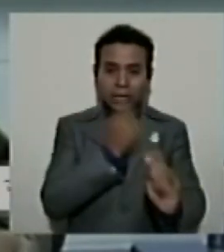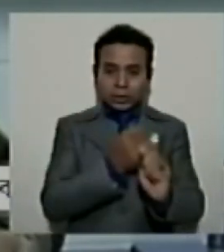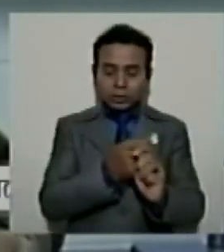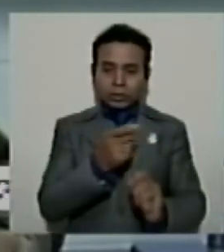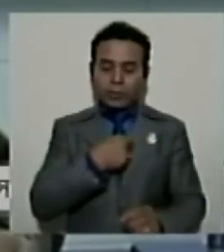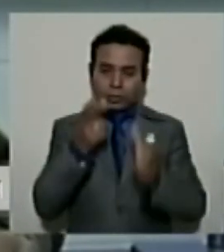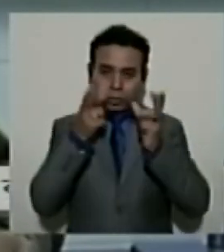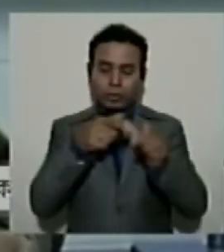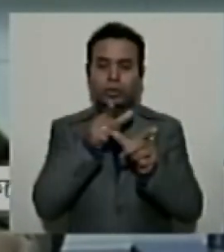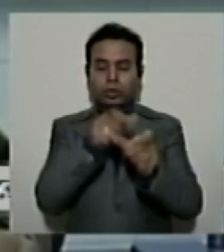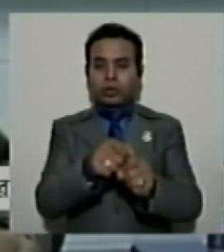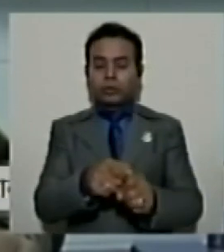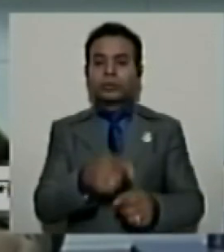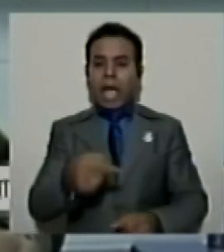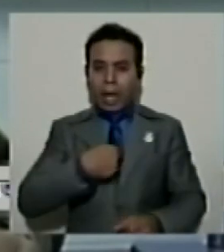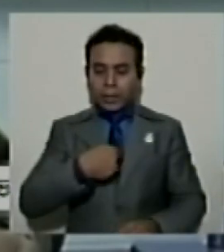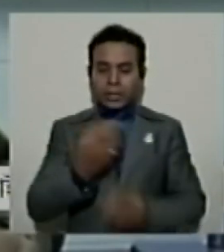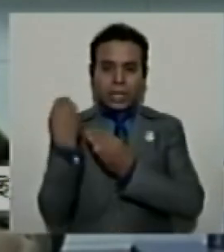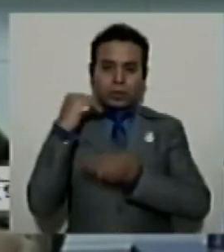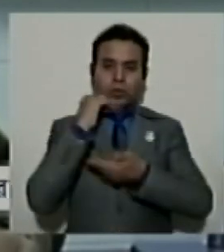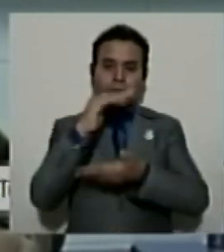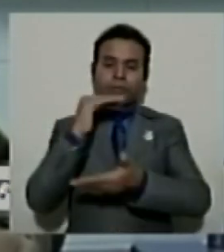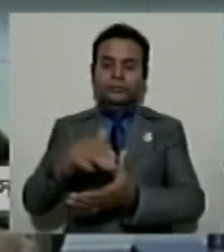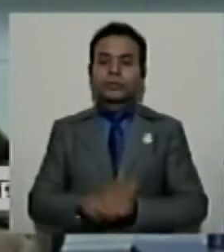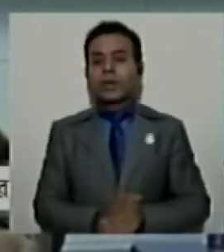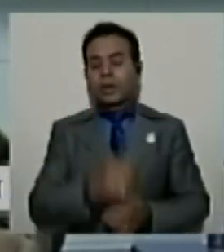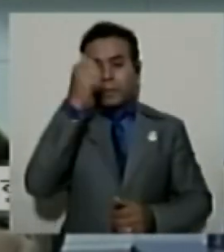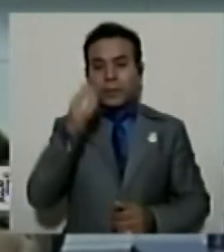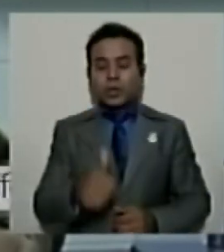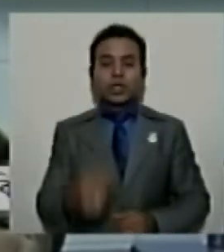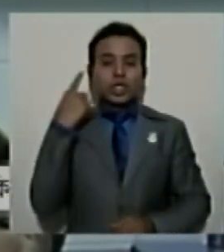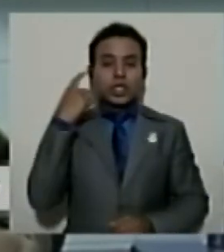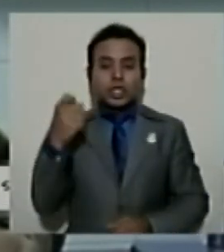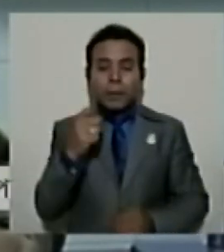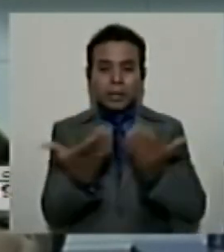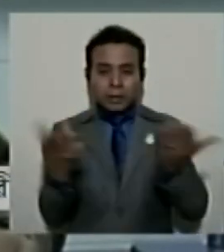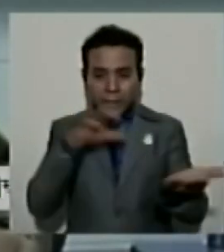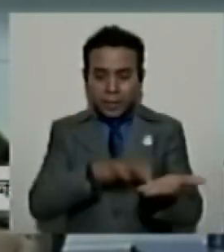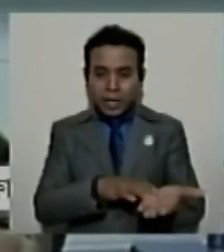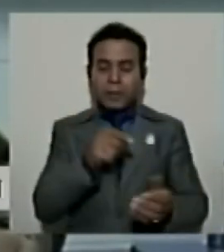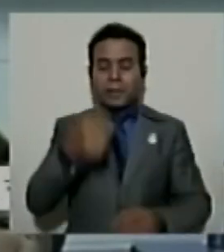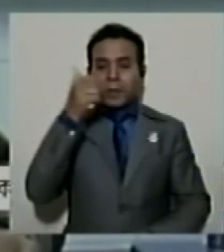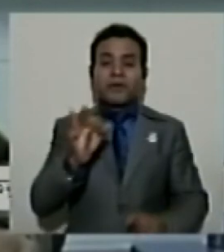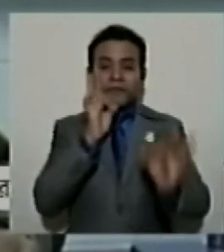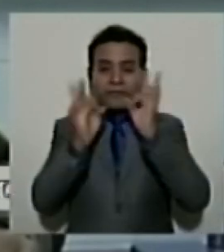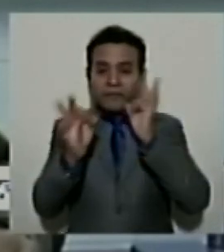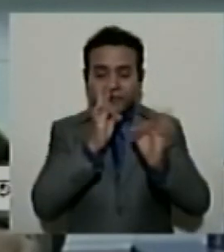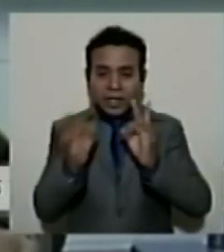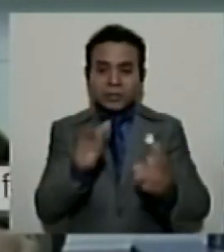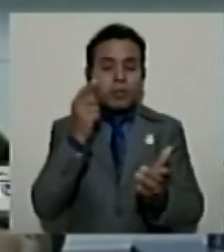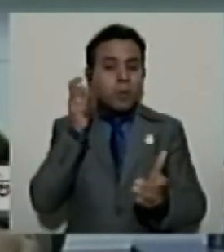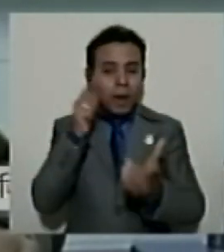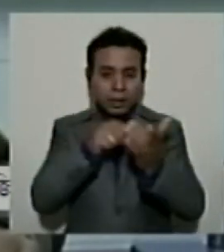মাধ্যমে এবং সামাজিক যোগাযোগ মাধ্যমে এবং অন্যান্য মাধ্যমে এই দেশীয় কোনো এক